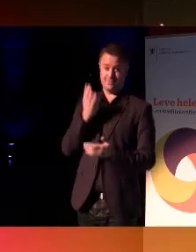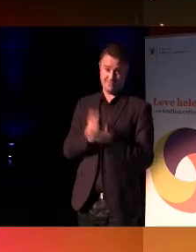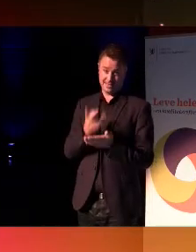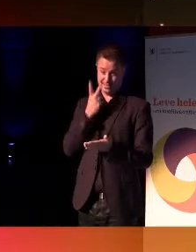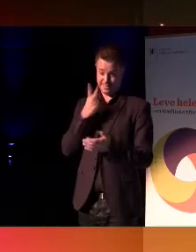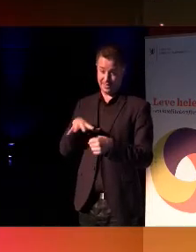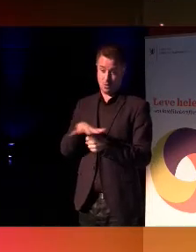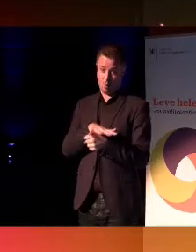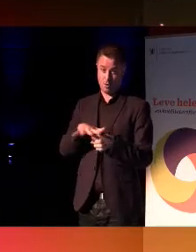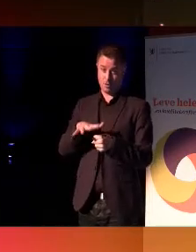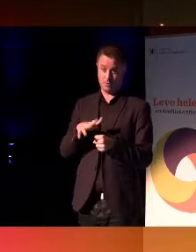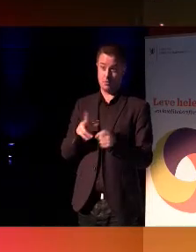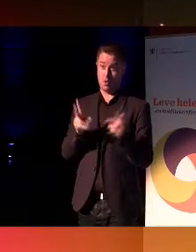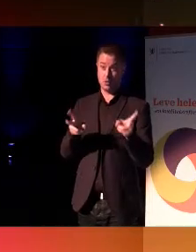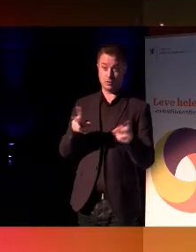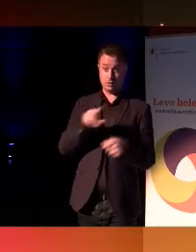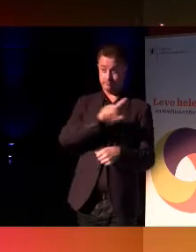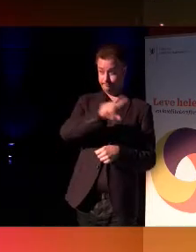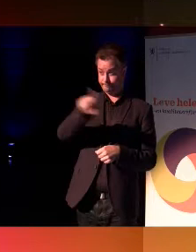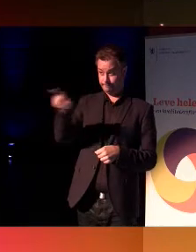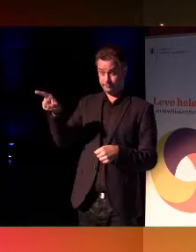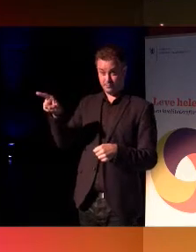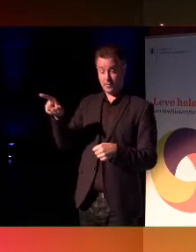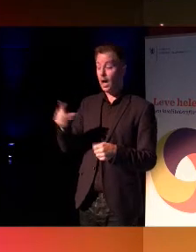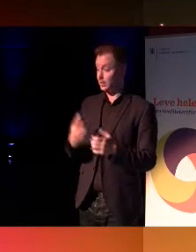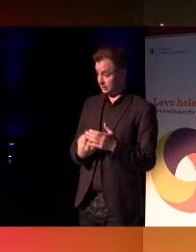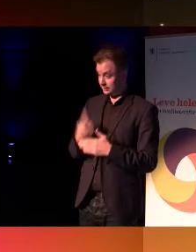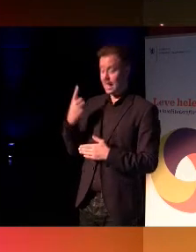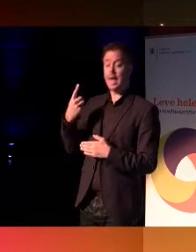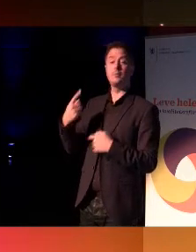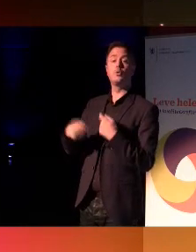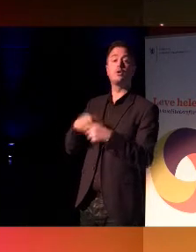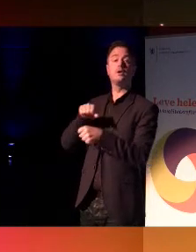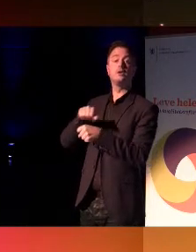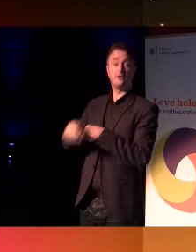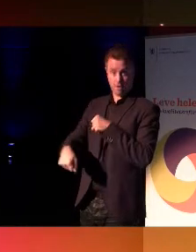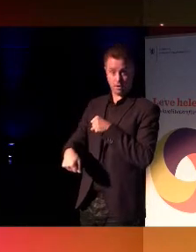det bruk av tvang, og tvang betyr altså tiltak for å omgå